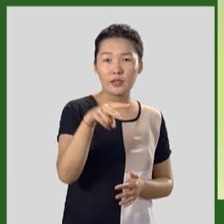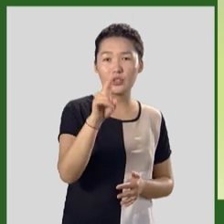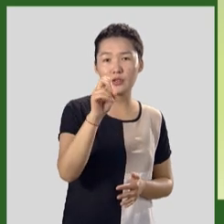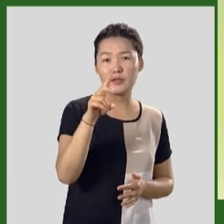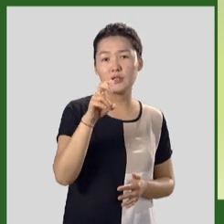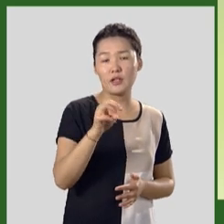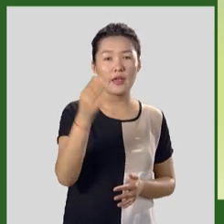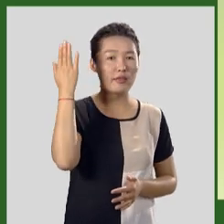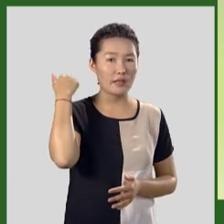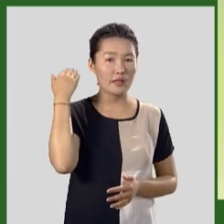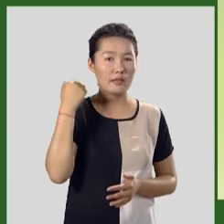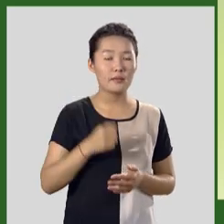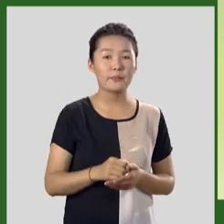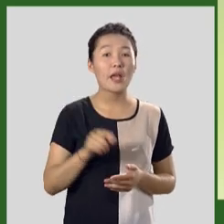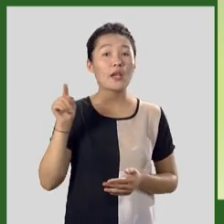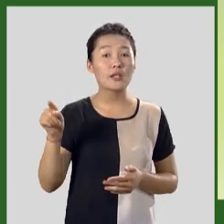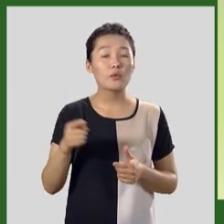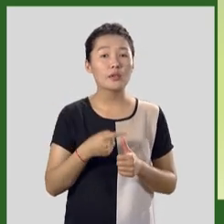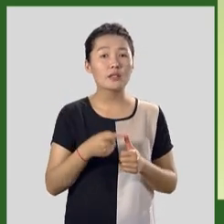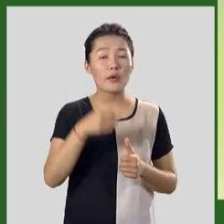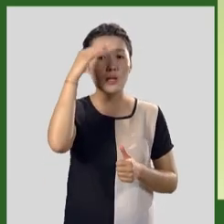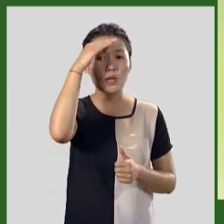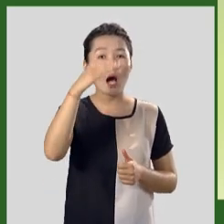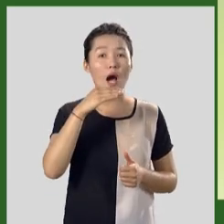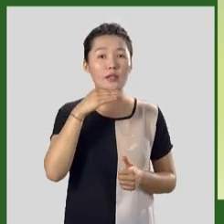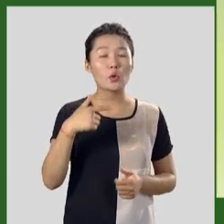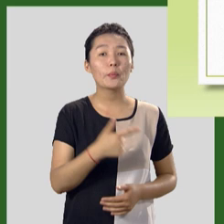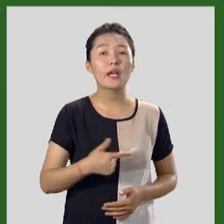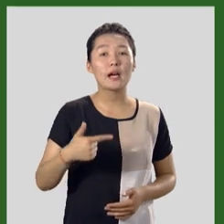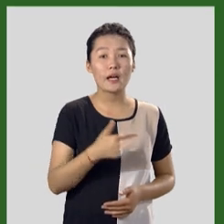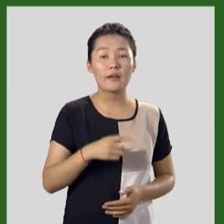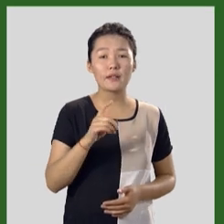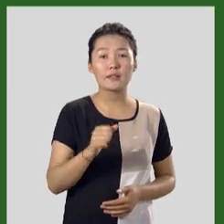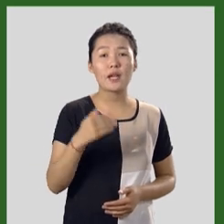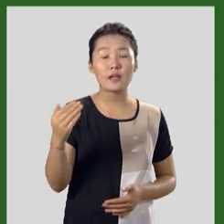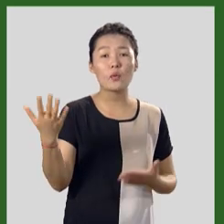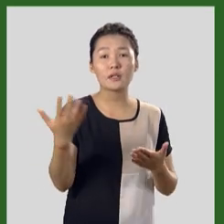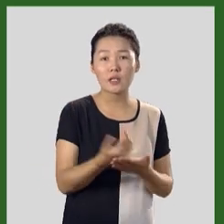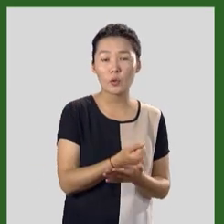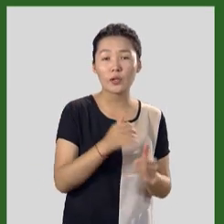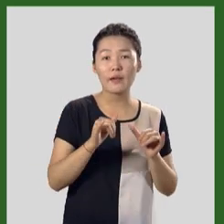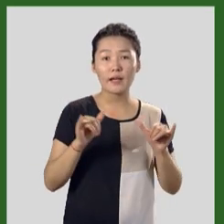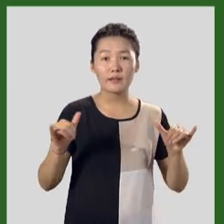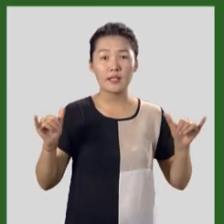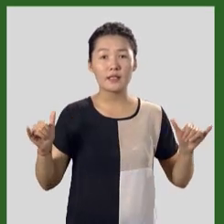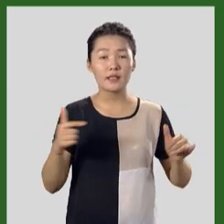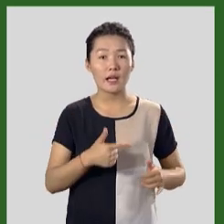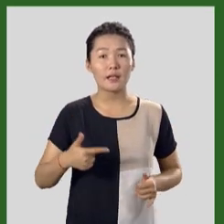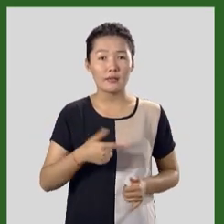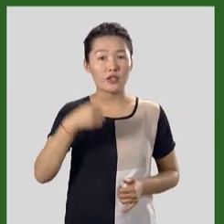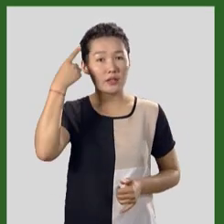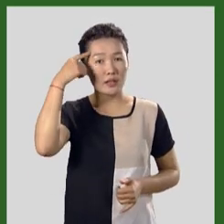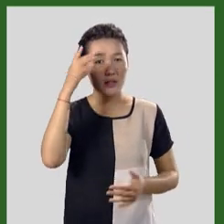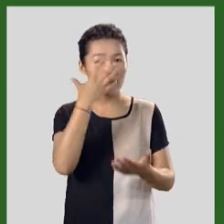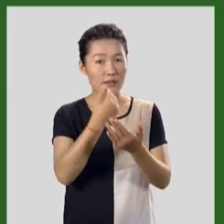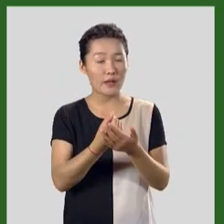назад. Его называют отцом географии за его заслуги в развитии географических идей в